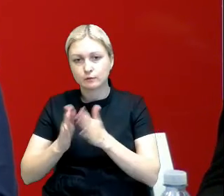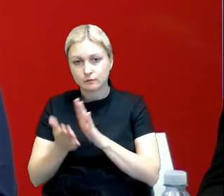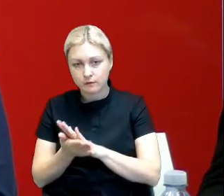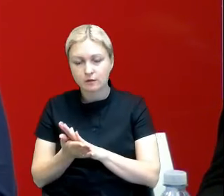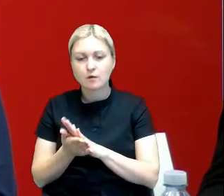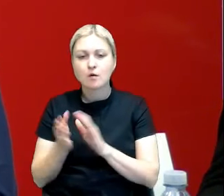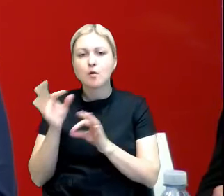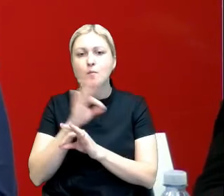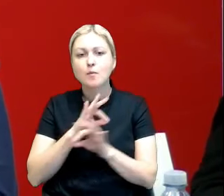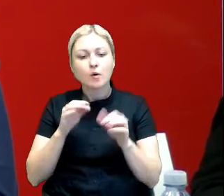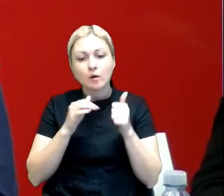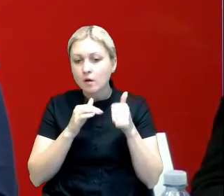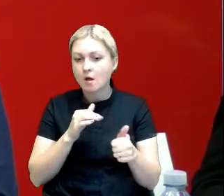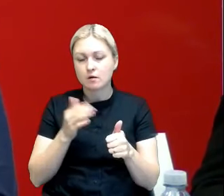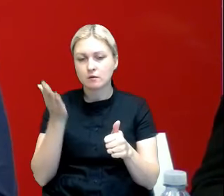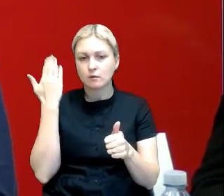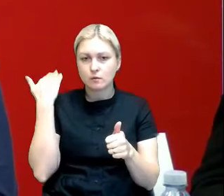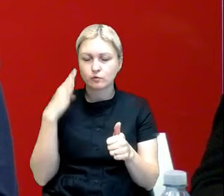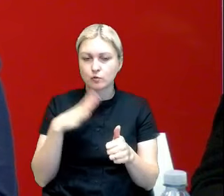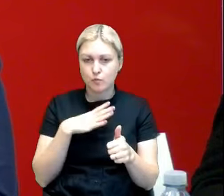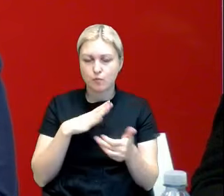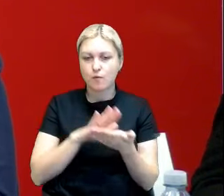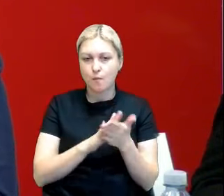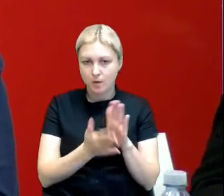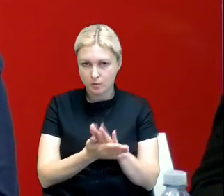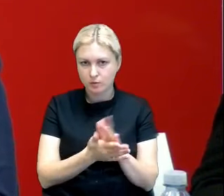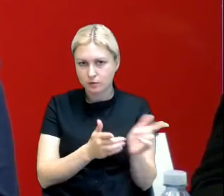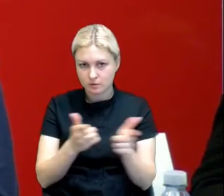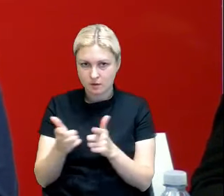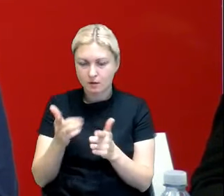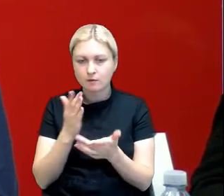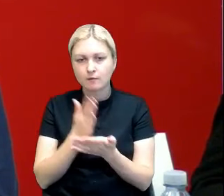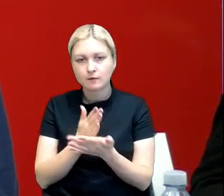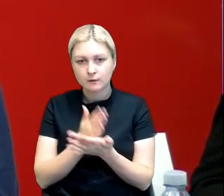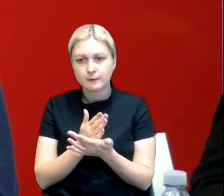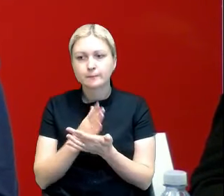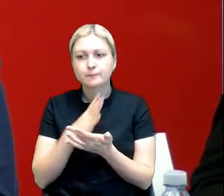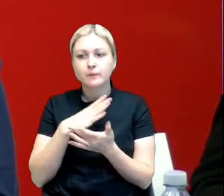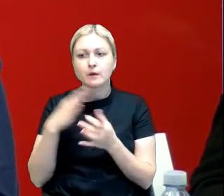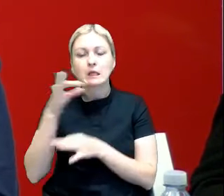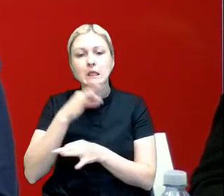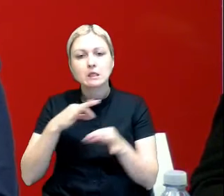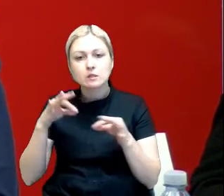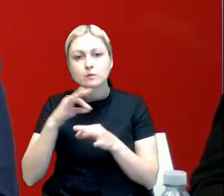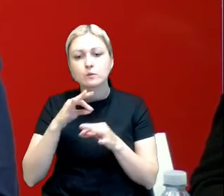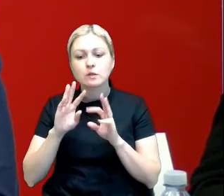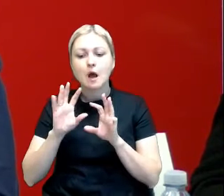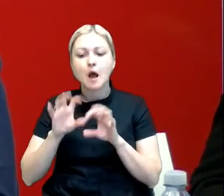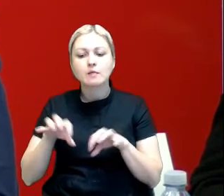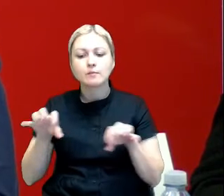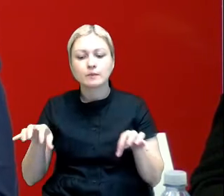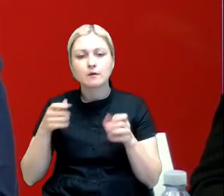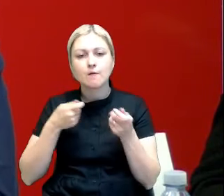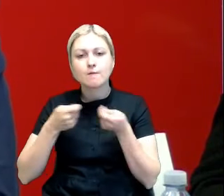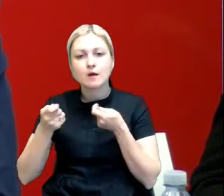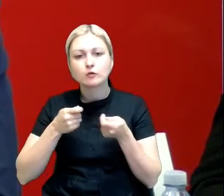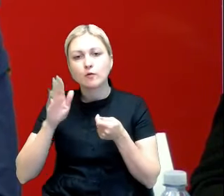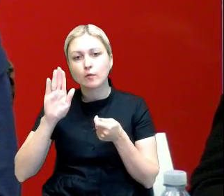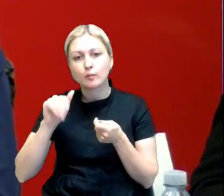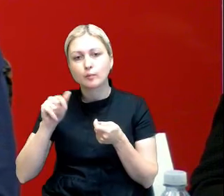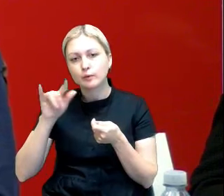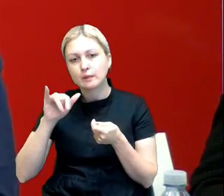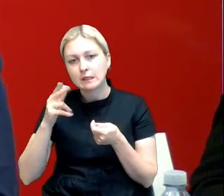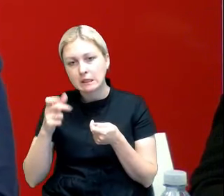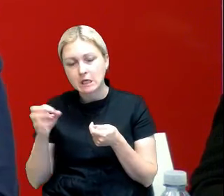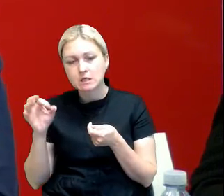ir geras projektas a pamenu dar diskusiją su tuometinių administracijos vadovu sauliu budinu apie tai